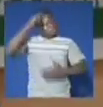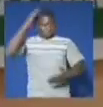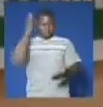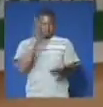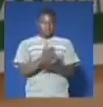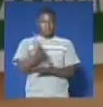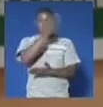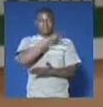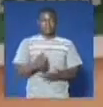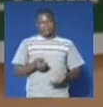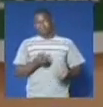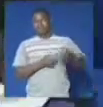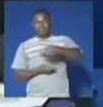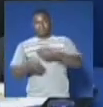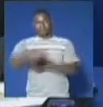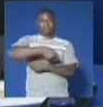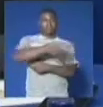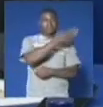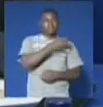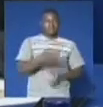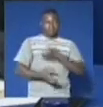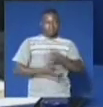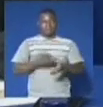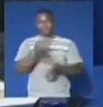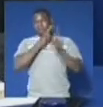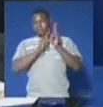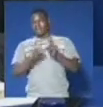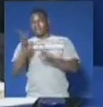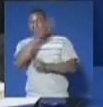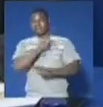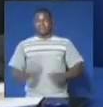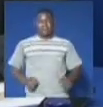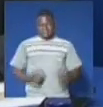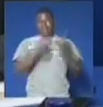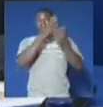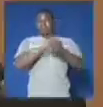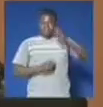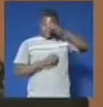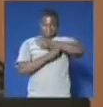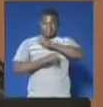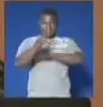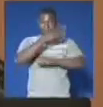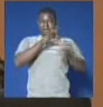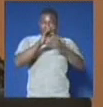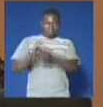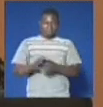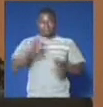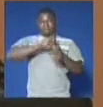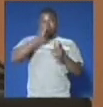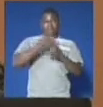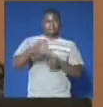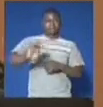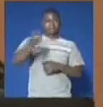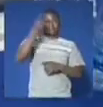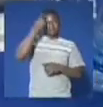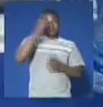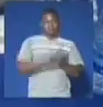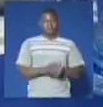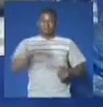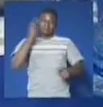et le commerce illicite des armes et de consolider la coopération inter-État. On a travaillé avec le Burkina Faso pendant